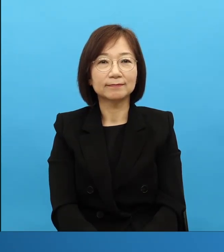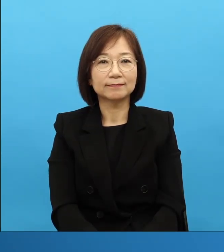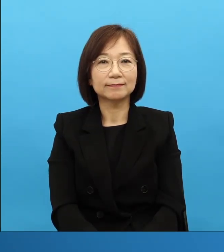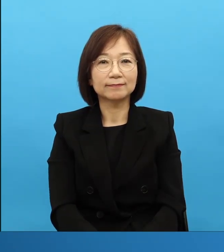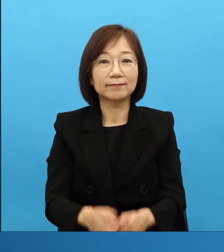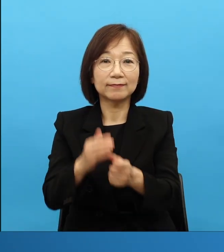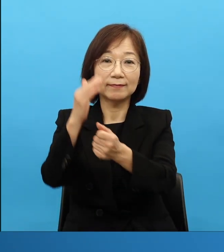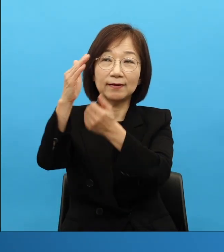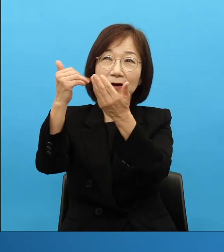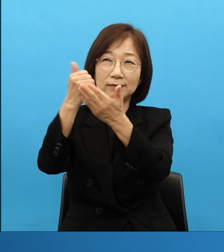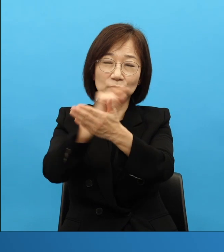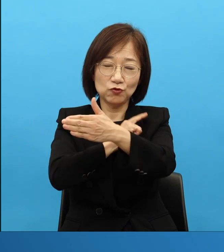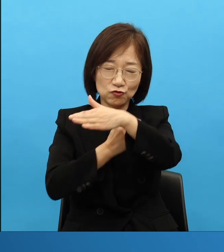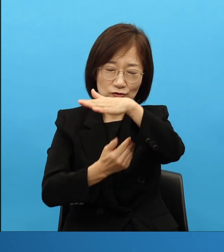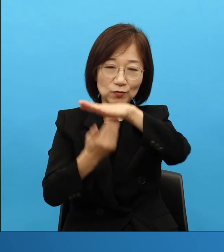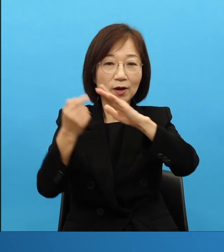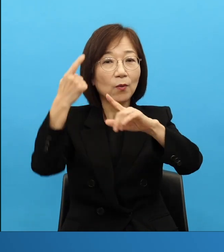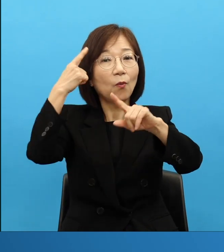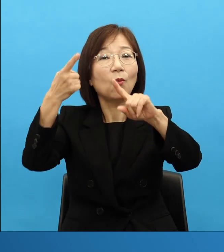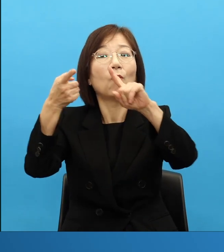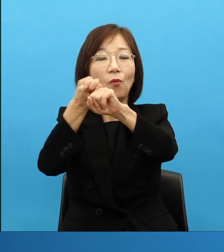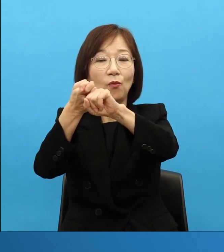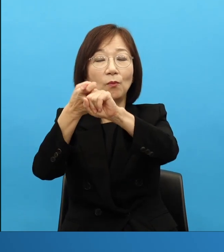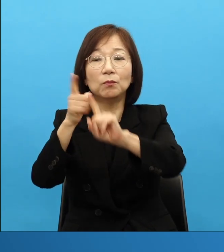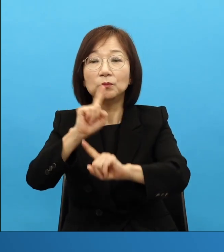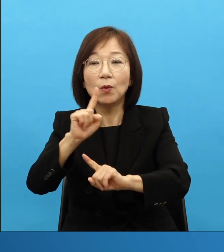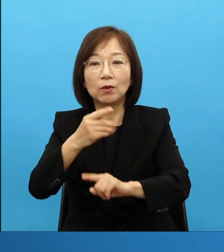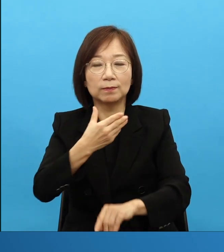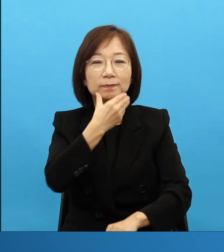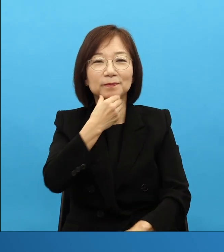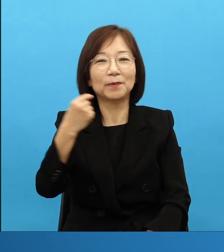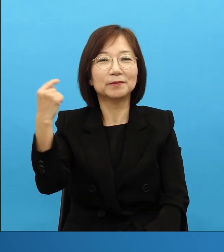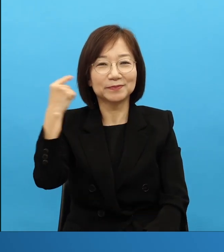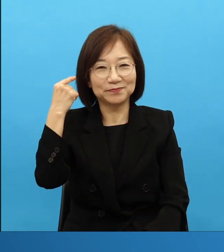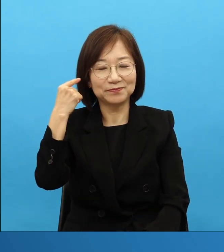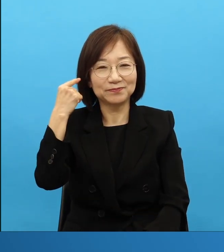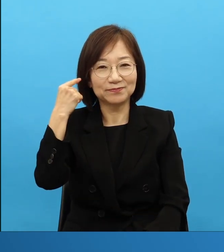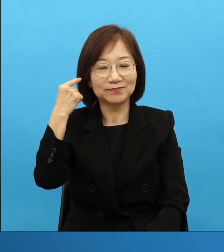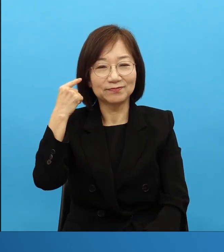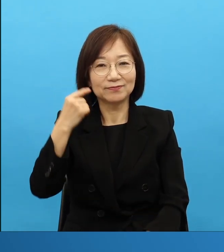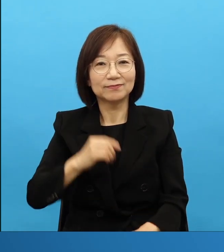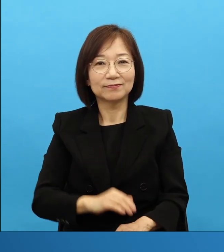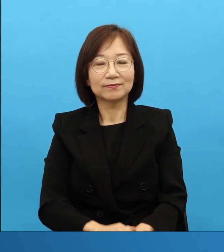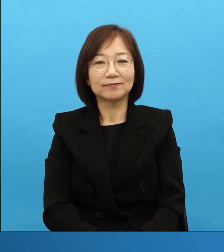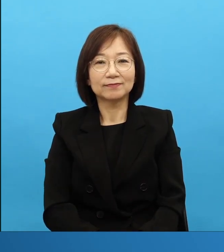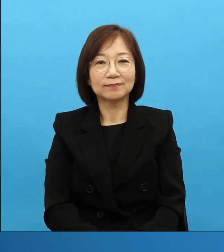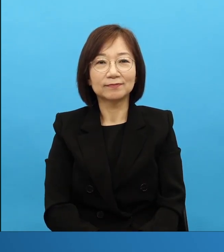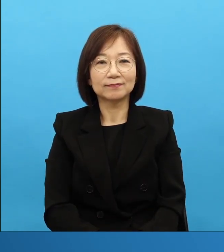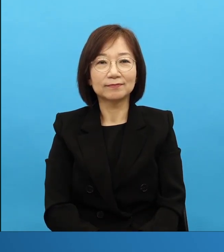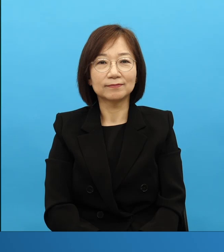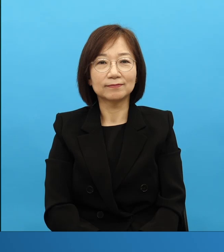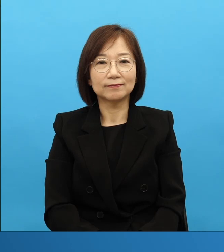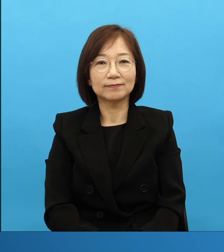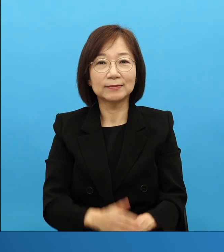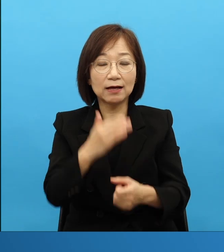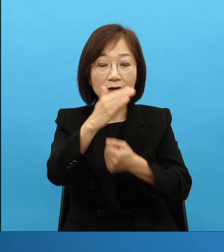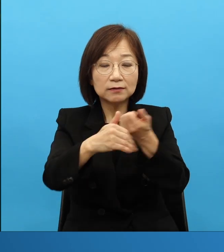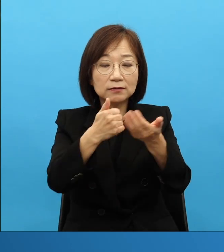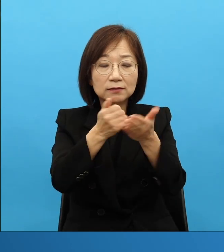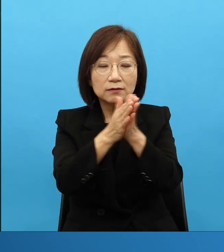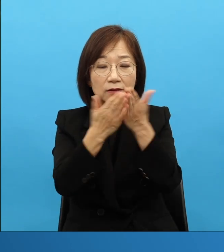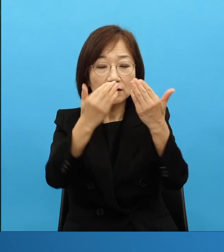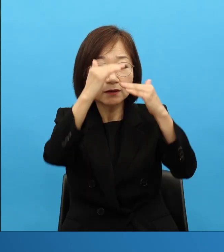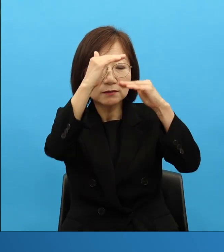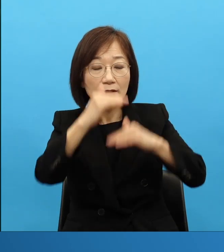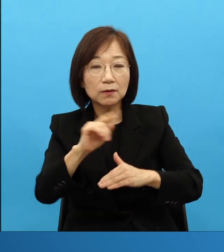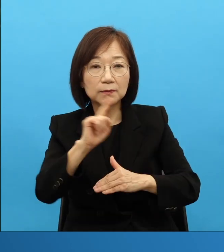하나님의 최고의 관심은 복음입니다. 성경은 다른 얘기 아니고